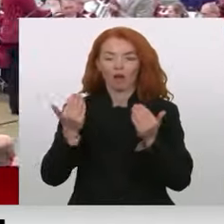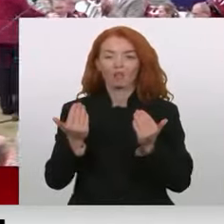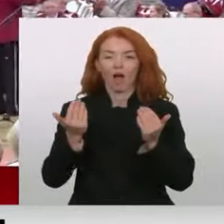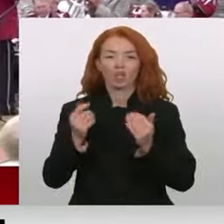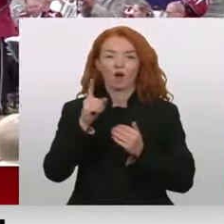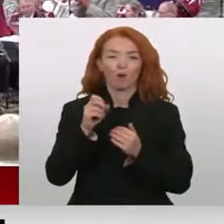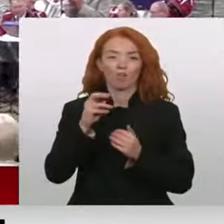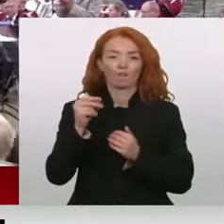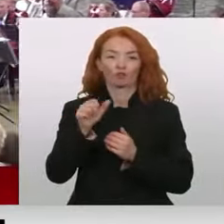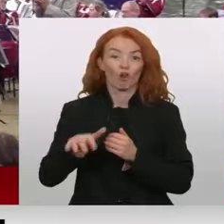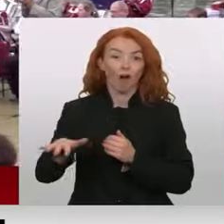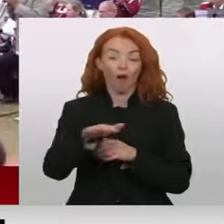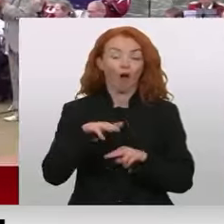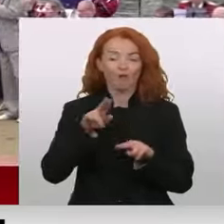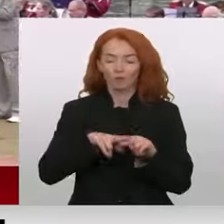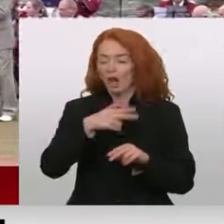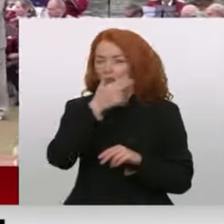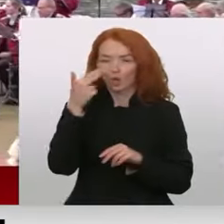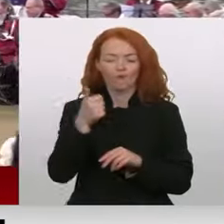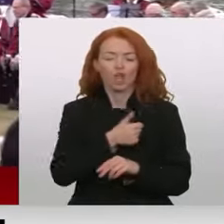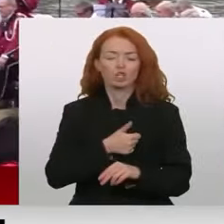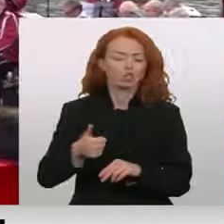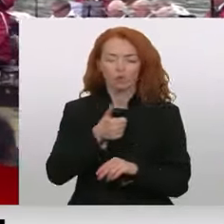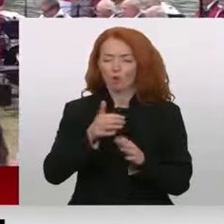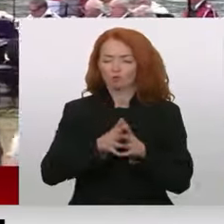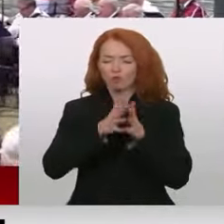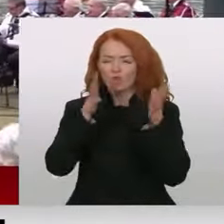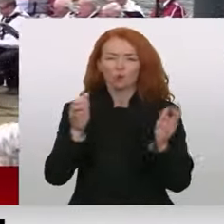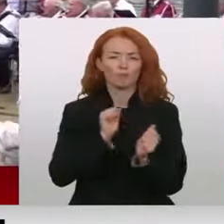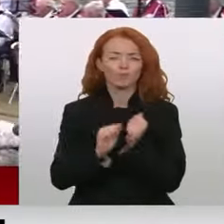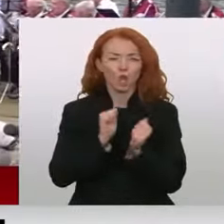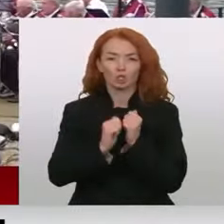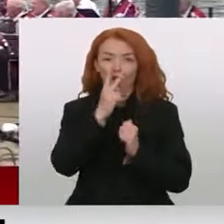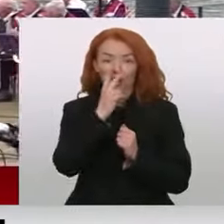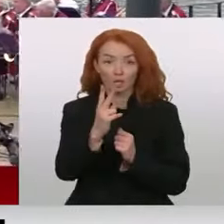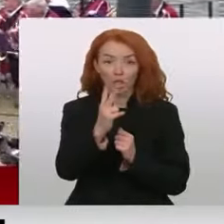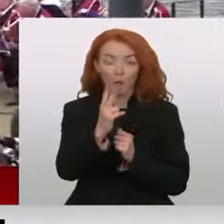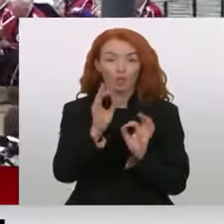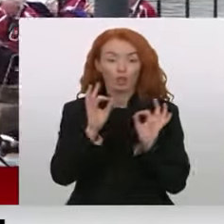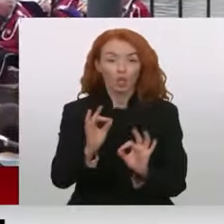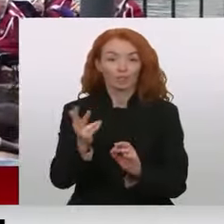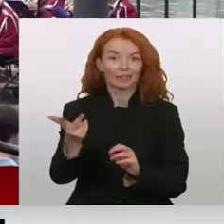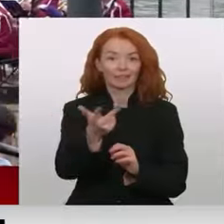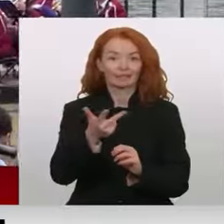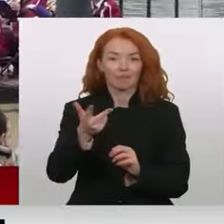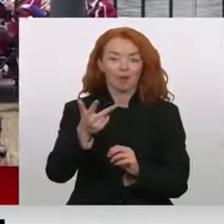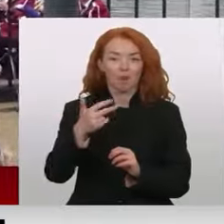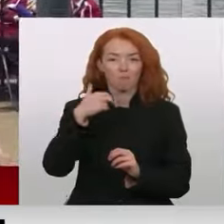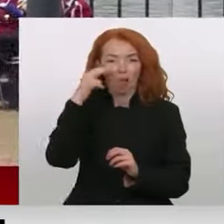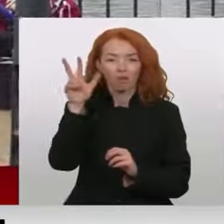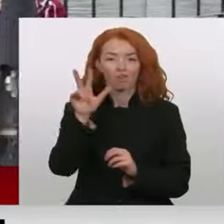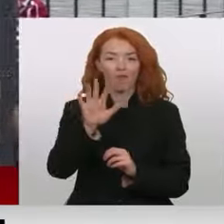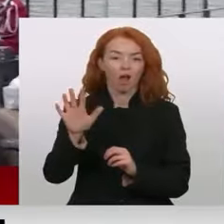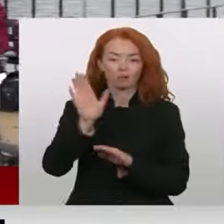Paņevežā un jāsaka, ka Lietuvā it īpaši ļoti daudz un bieži redzējām tieši visu trīs Baltijas valstu karogus.